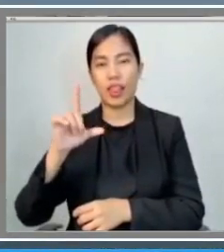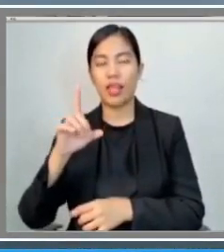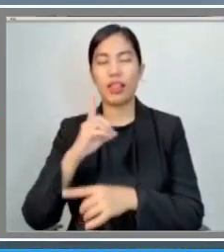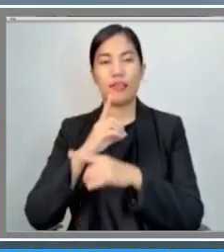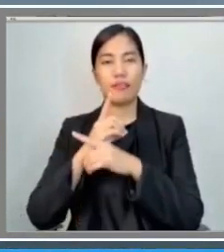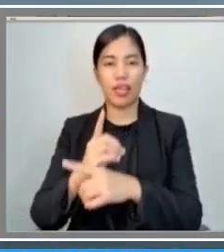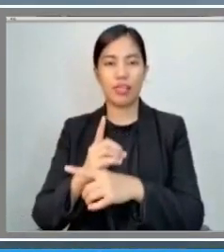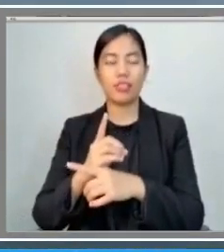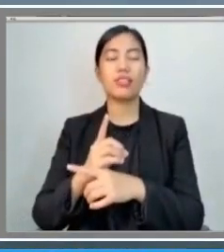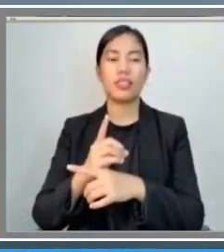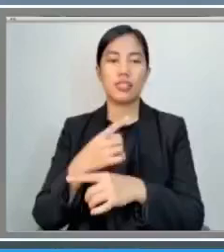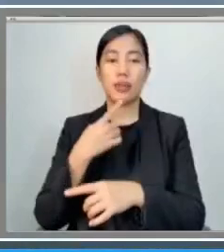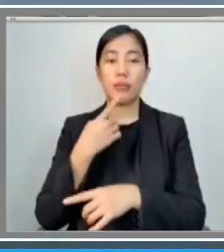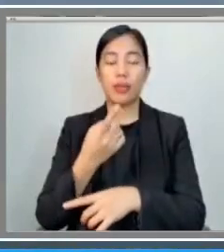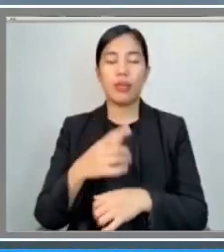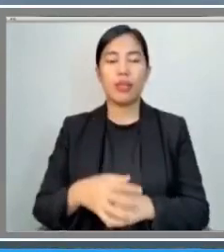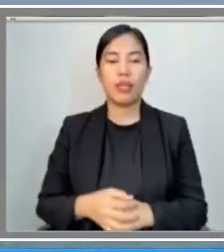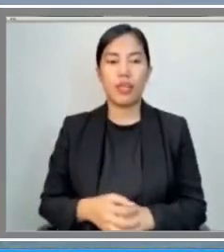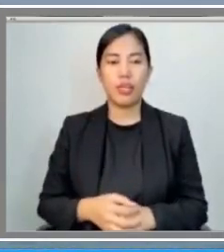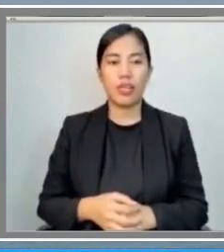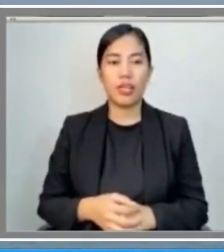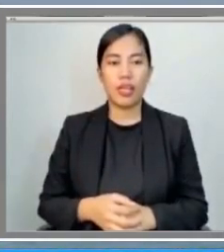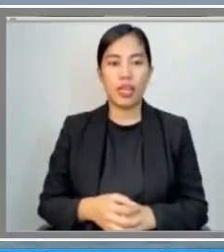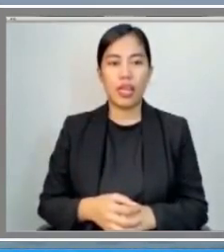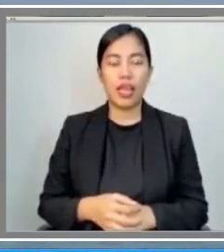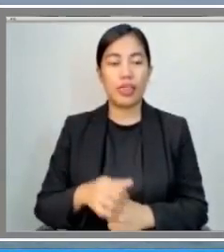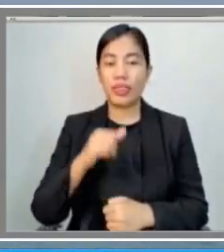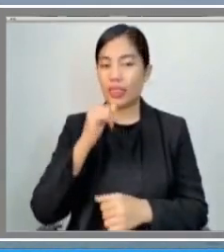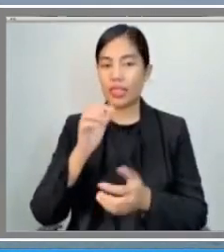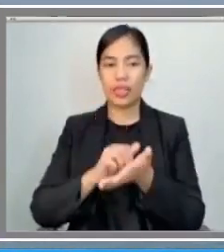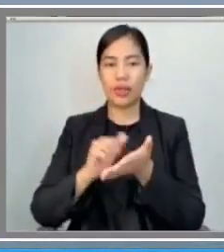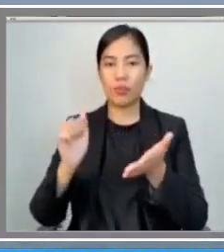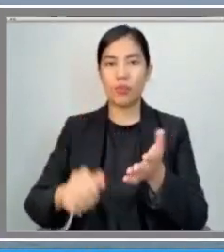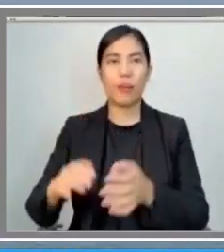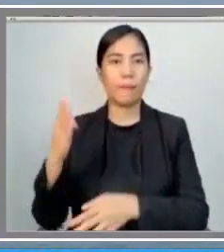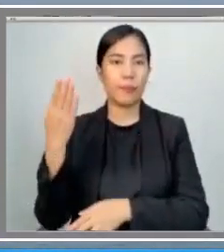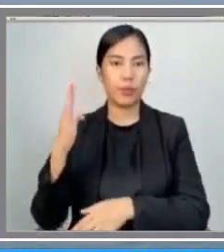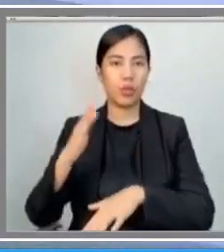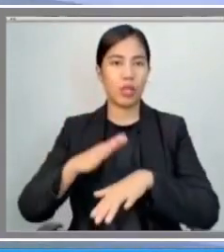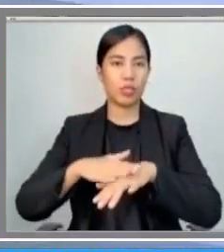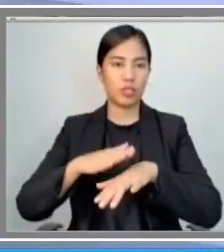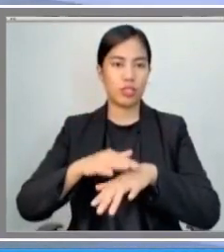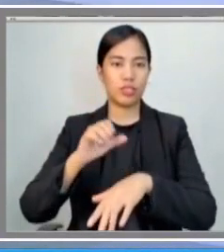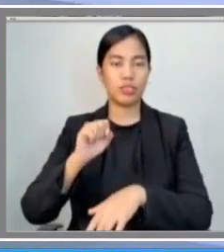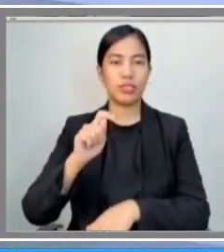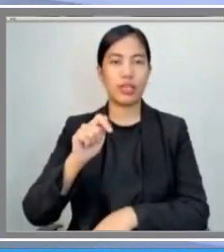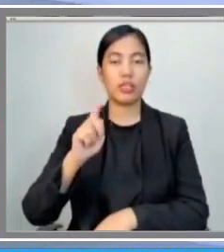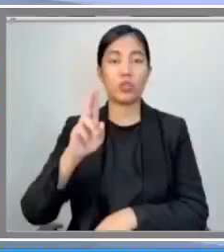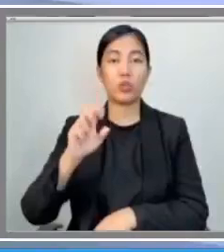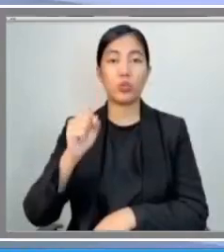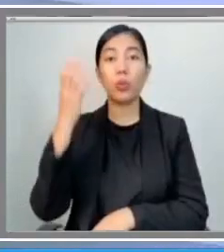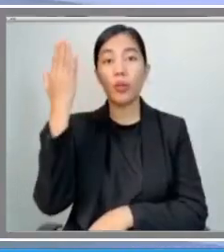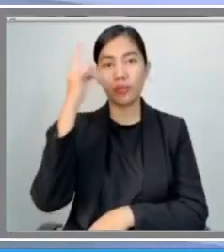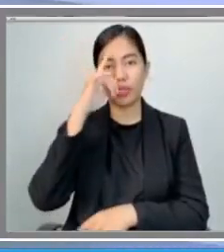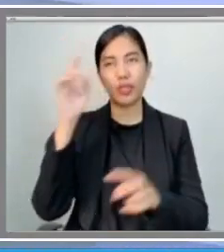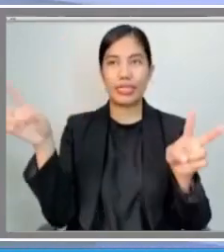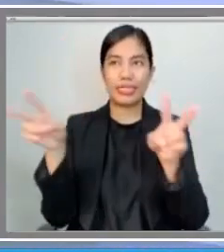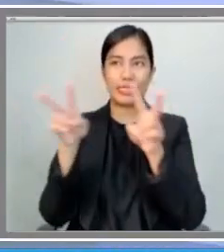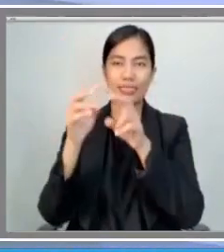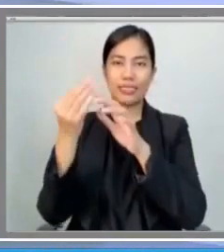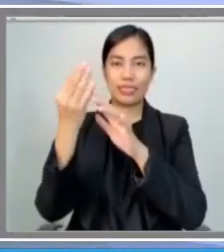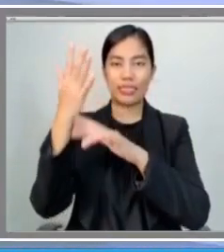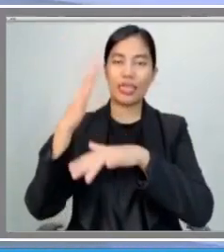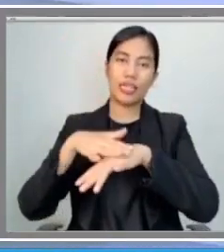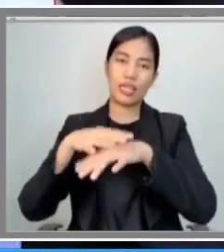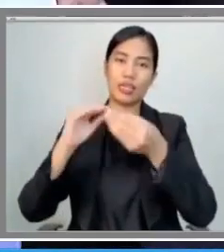illi o aalisin yung blue alert status Cony Raffy Okay ah sa atin mga naririnig Paul ' ba